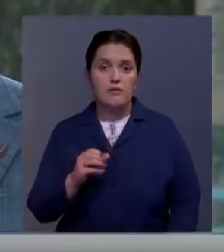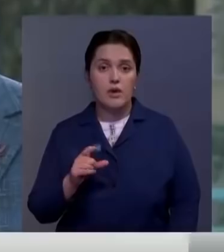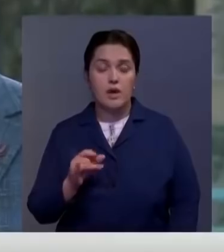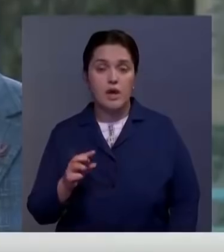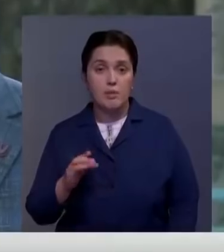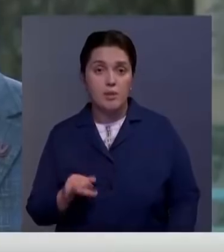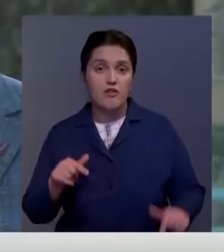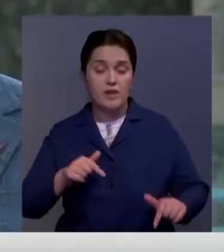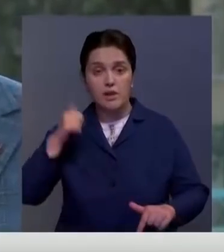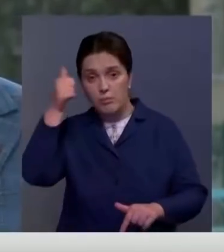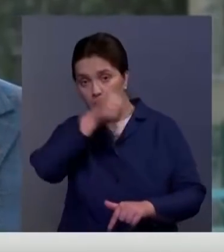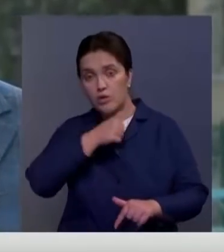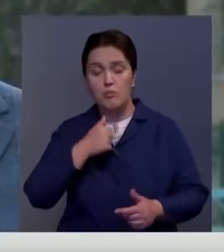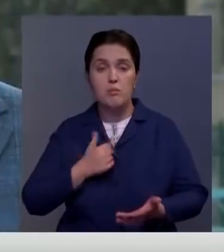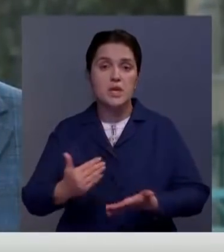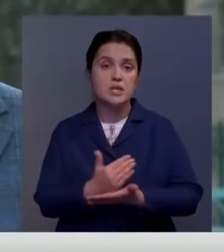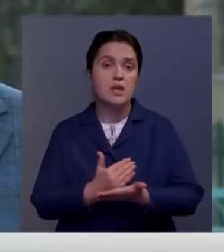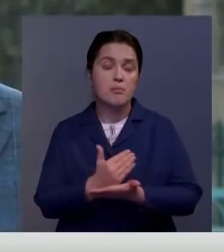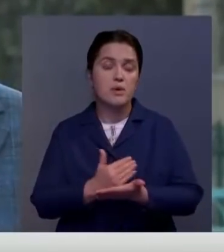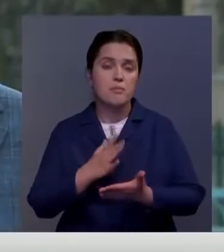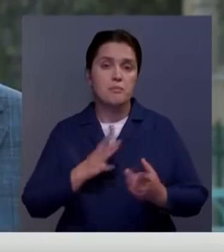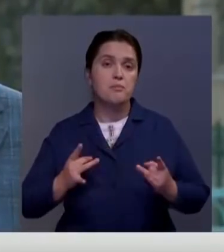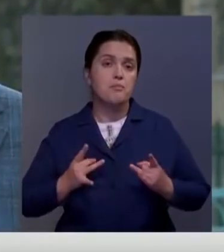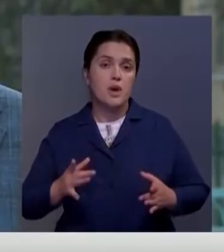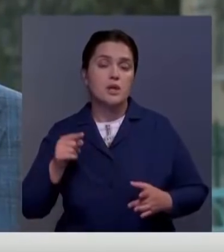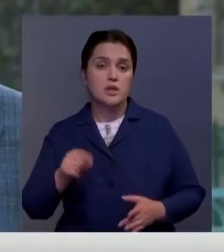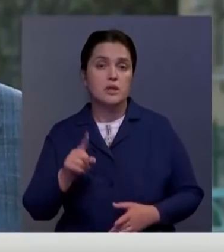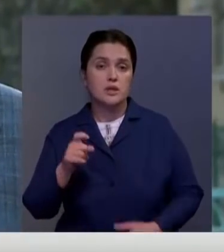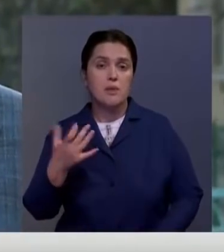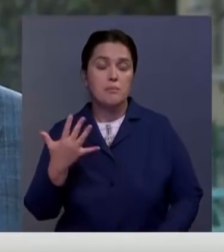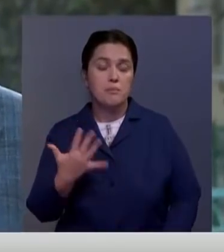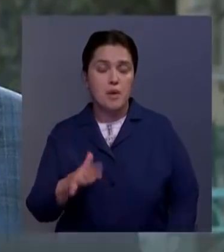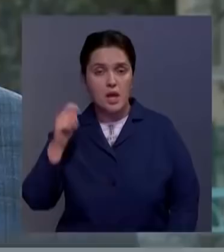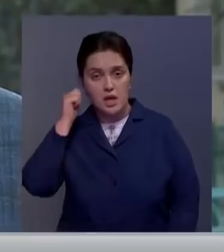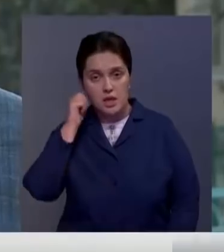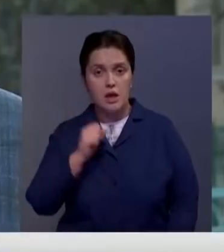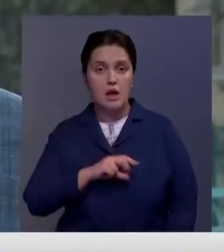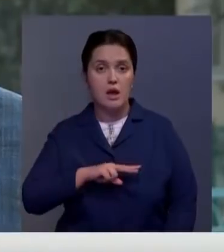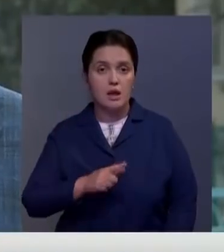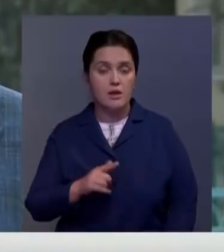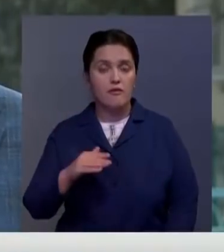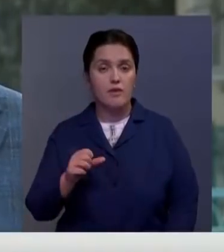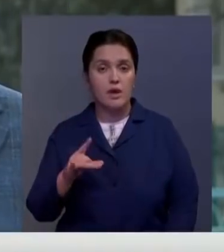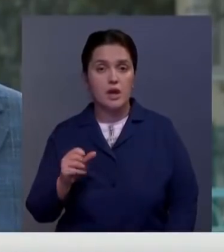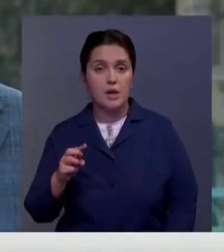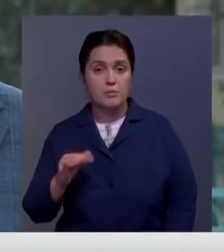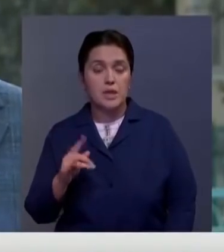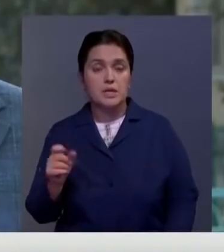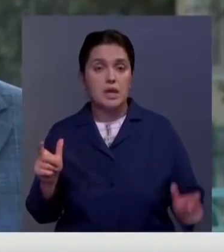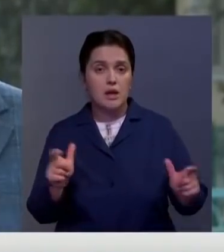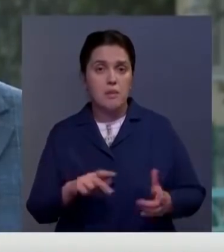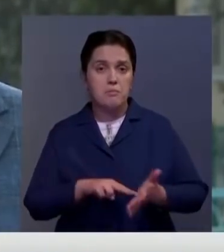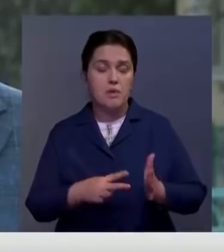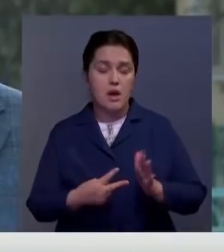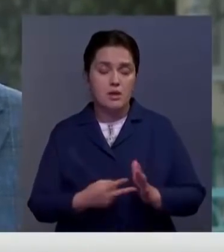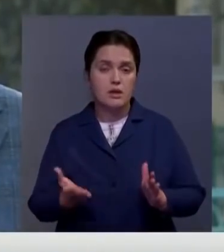В этом году мы собирались провести масштабное празднование 1150-летия Аль-Фараби, но из-за карантина планы пришлось